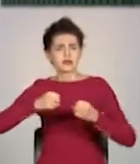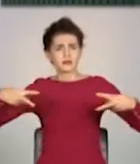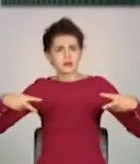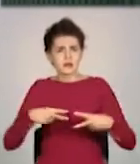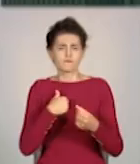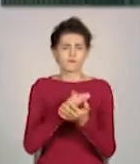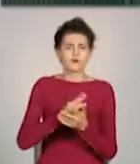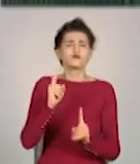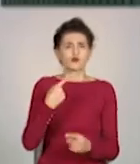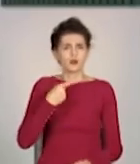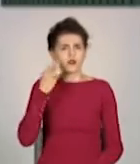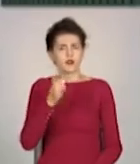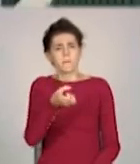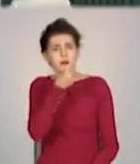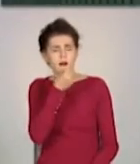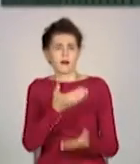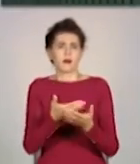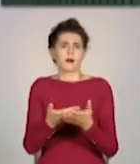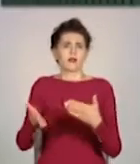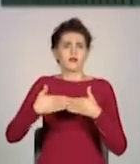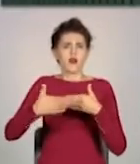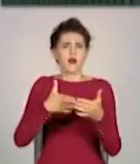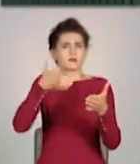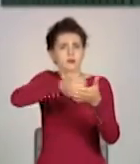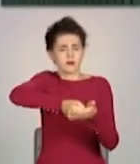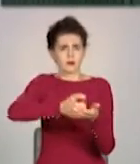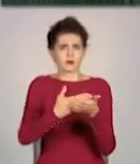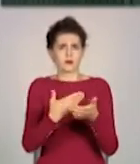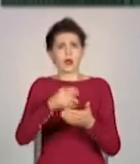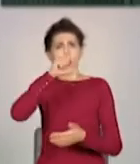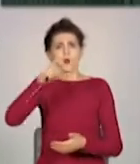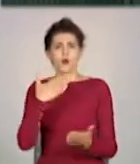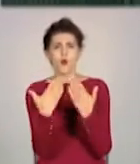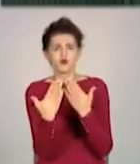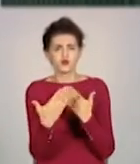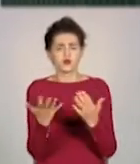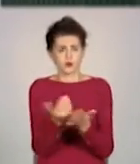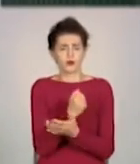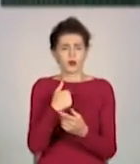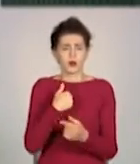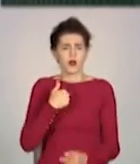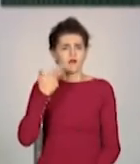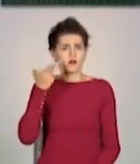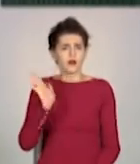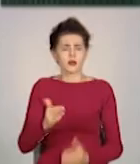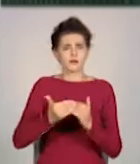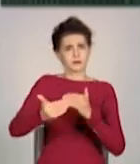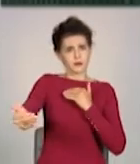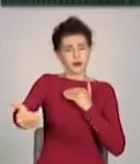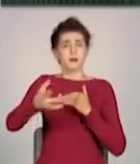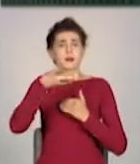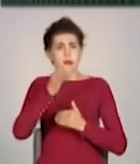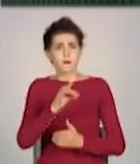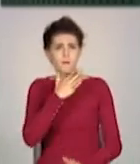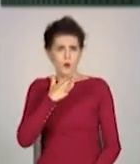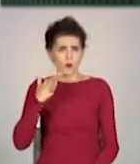ми тримаємось за мікрофон, відкриваємо двері, записуємо людей теж, ну, намагаємося це робити на відстані.